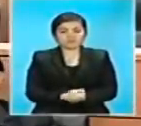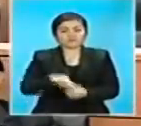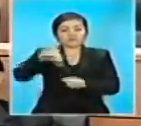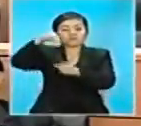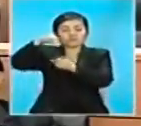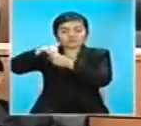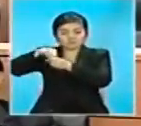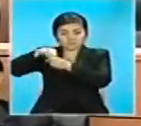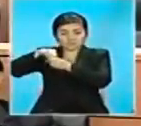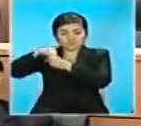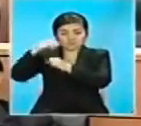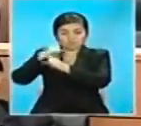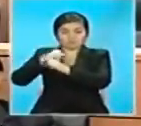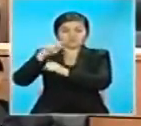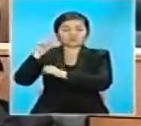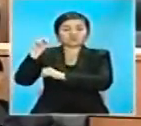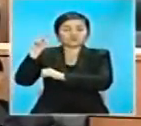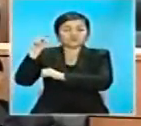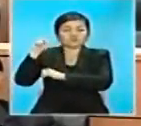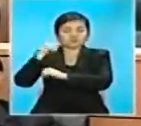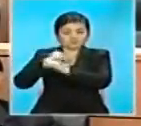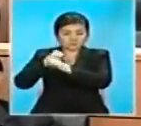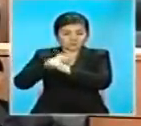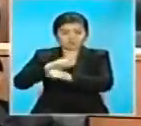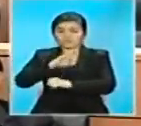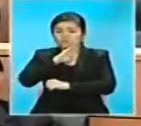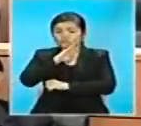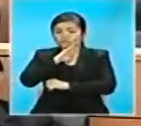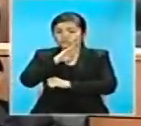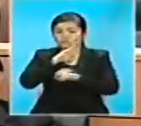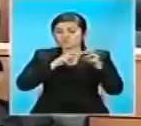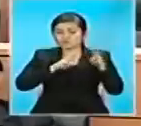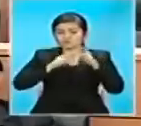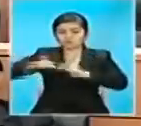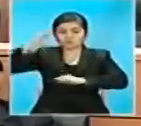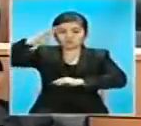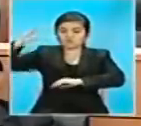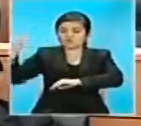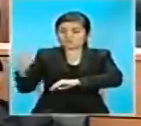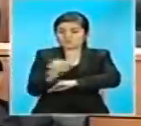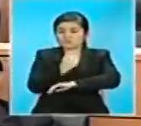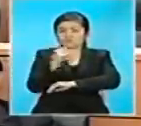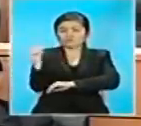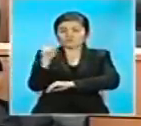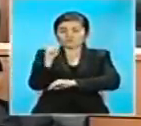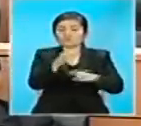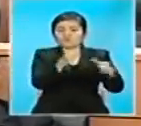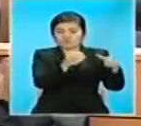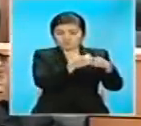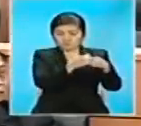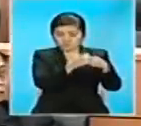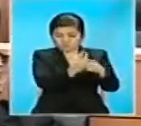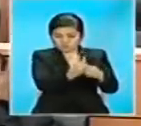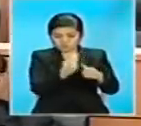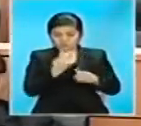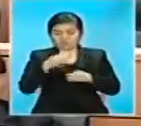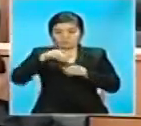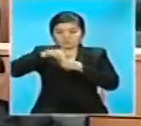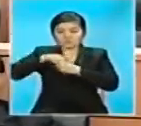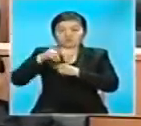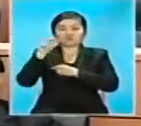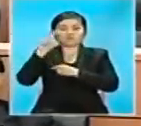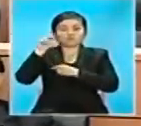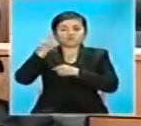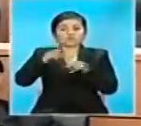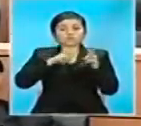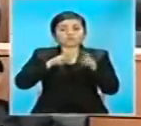หประชาชาติถ้าเมื่อไหร่มีการปฏิวัติรัฐประหารคณะมนตรีนี้สามารถทำหน้าที่